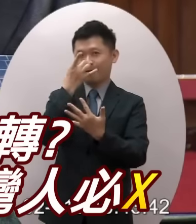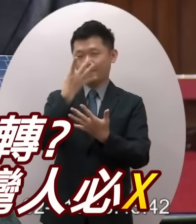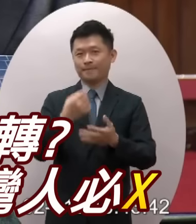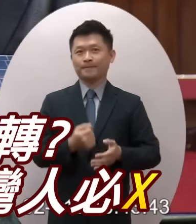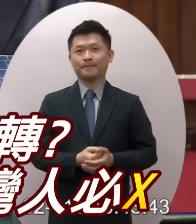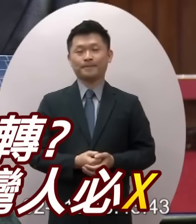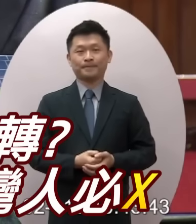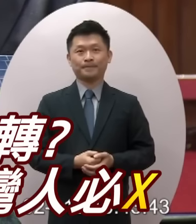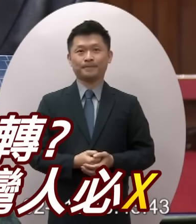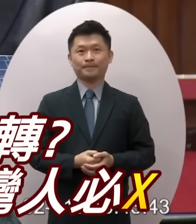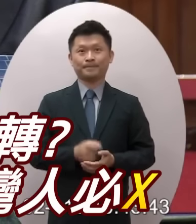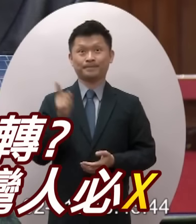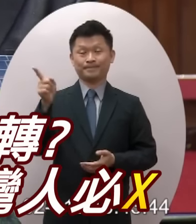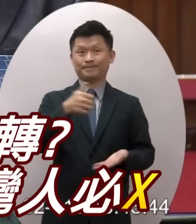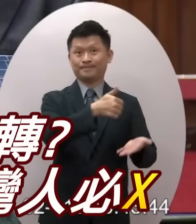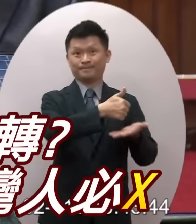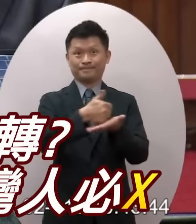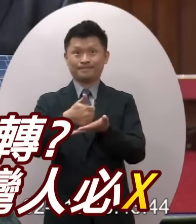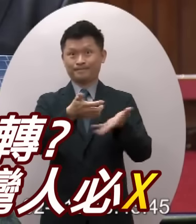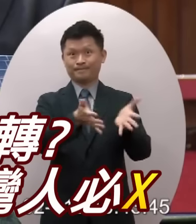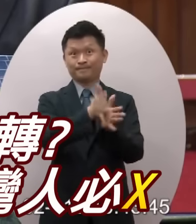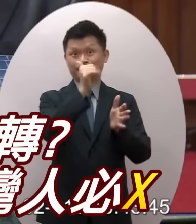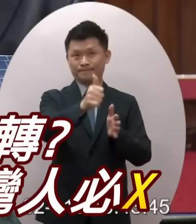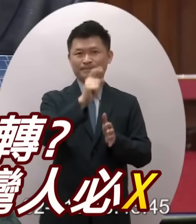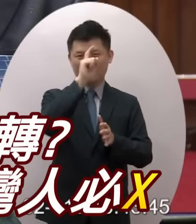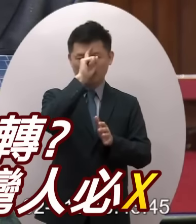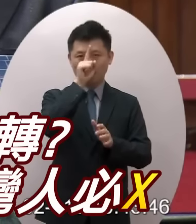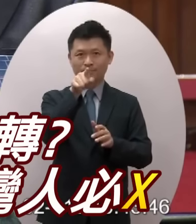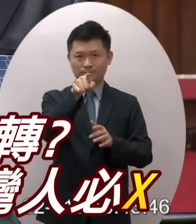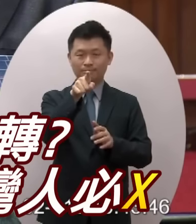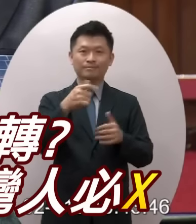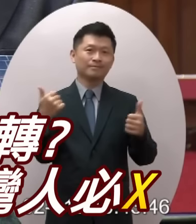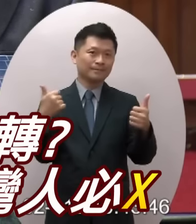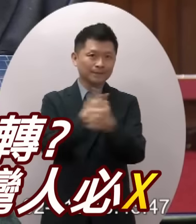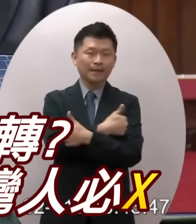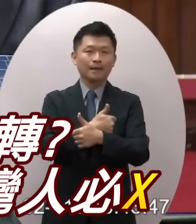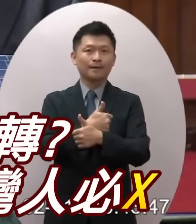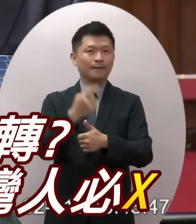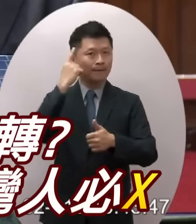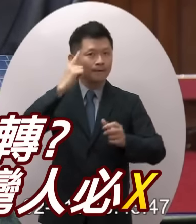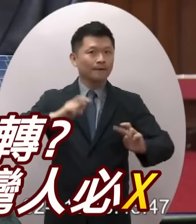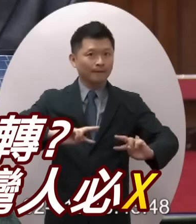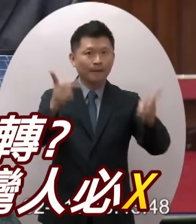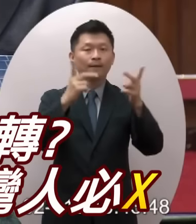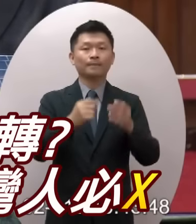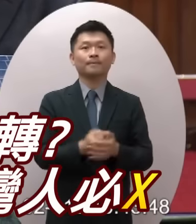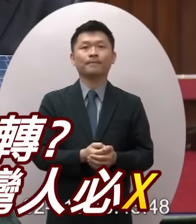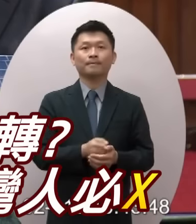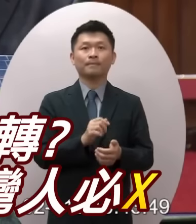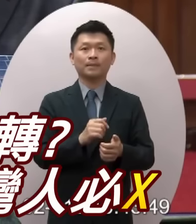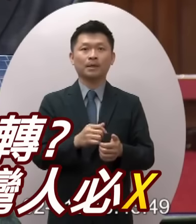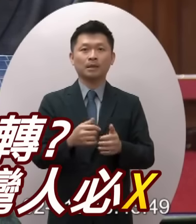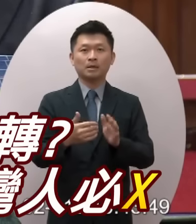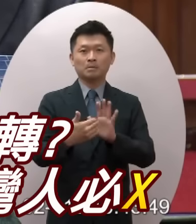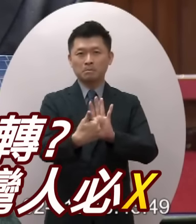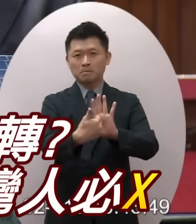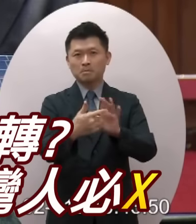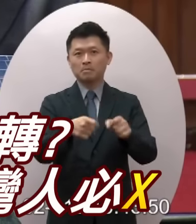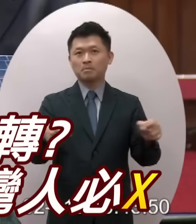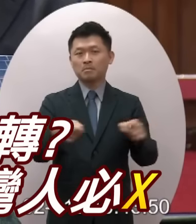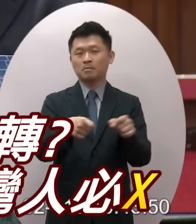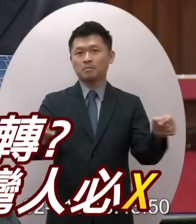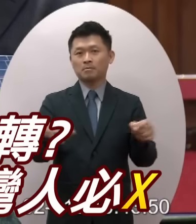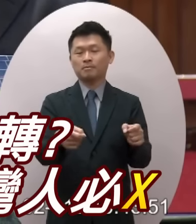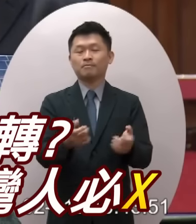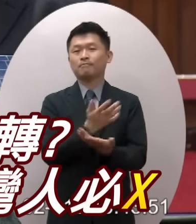其实伊聘请你来做部长，就是希望你去突破。你会当当偌久，那是基础啊。你去突